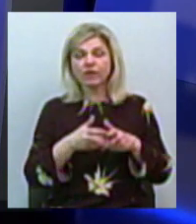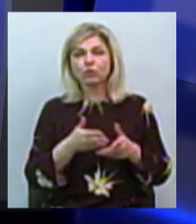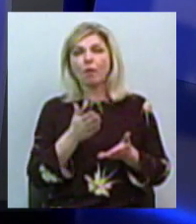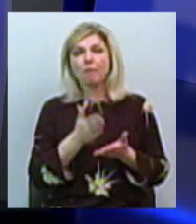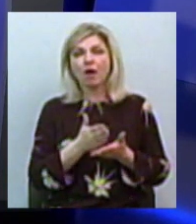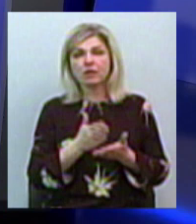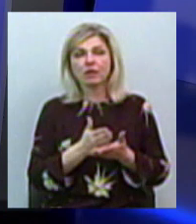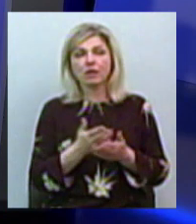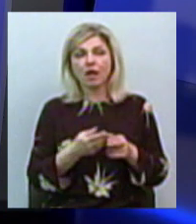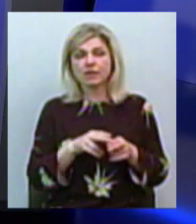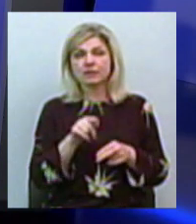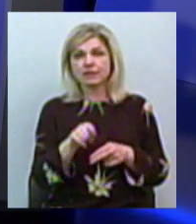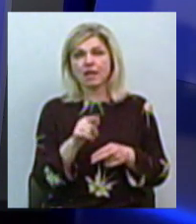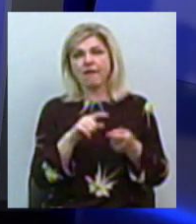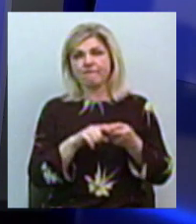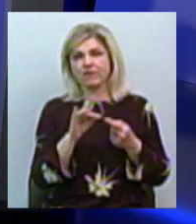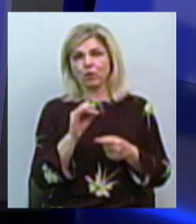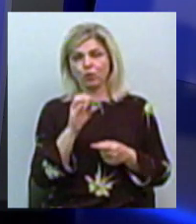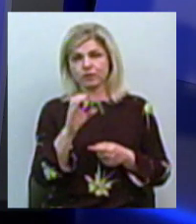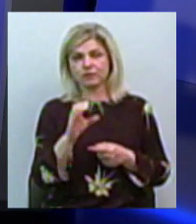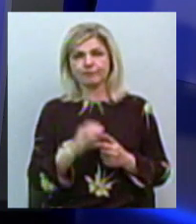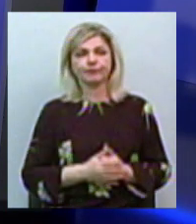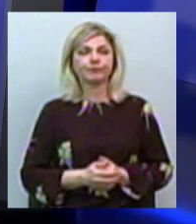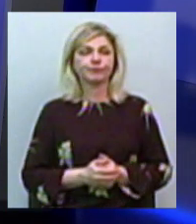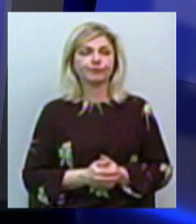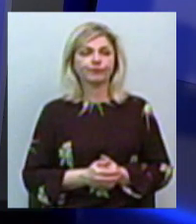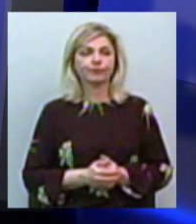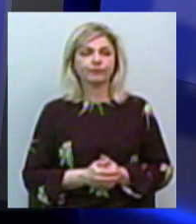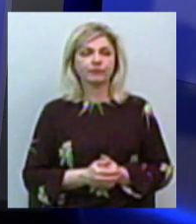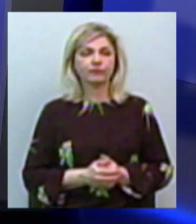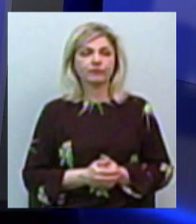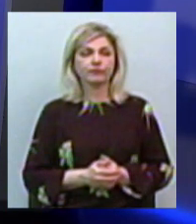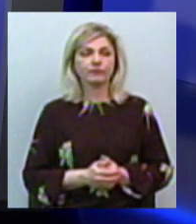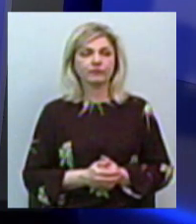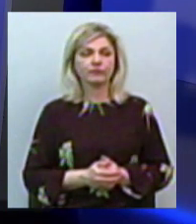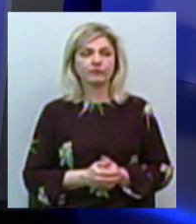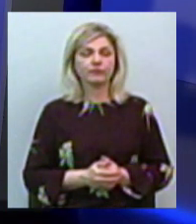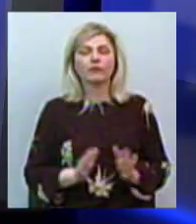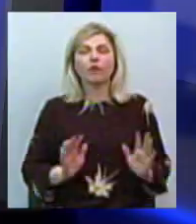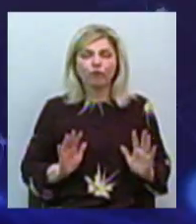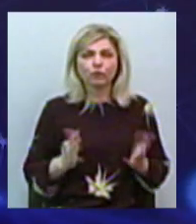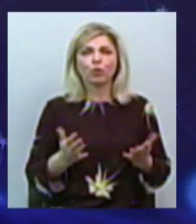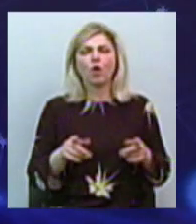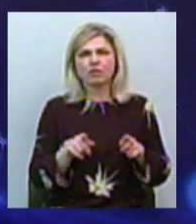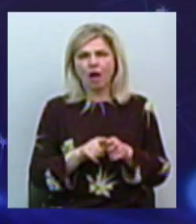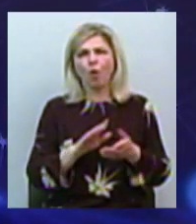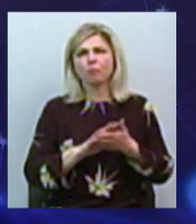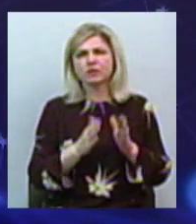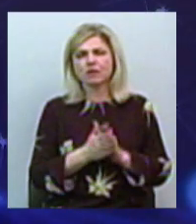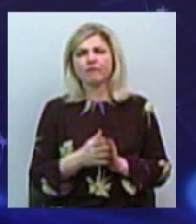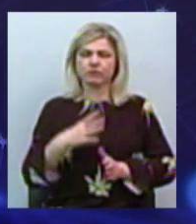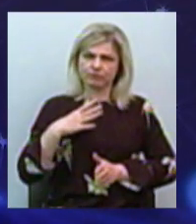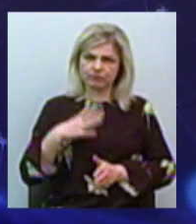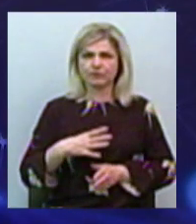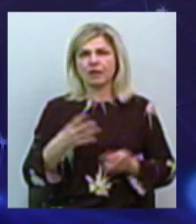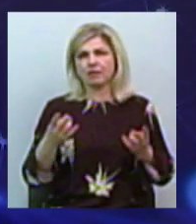мають цей вірус. Вони вражені цим вірусом. Олександр Стефанович, а будь ласка, якщо у людини обставини вимагають все ж таки їхати